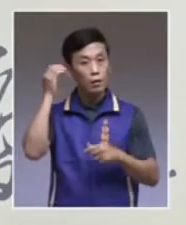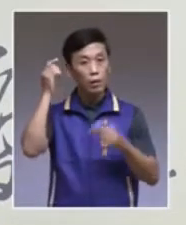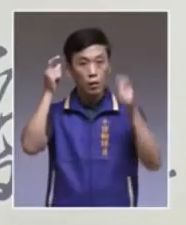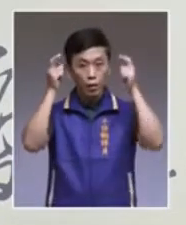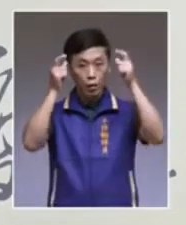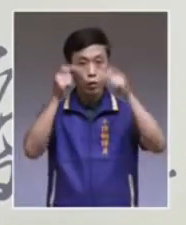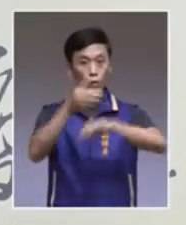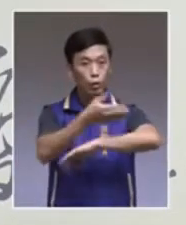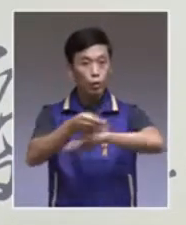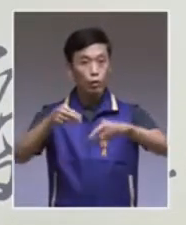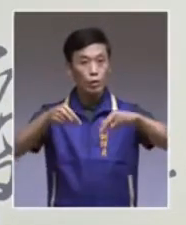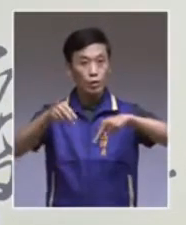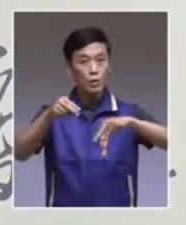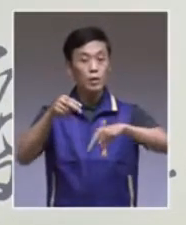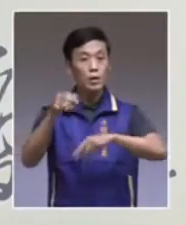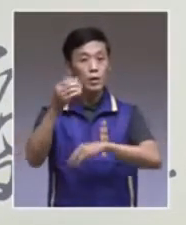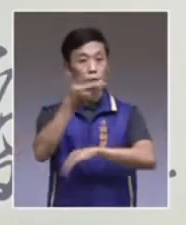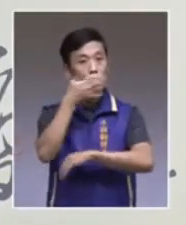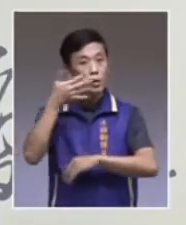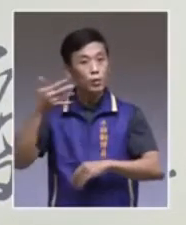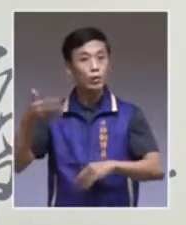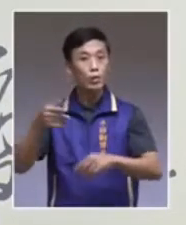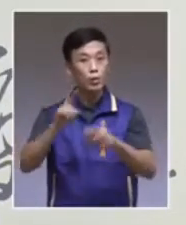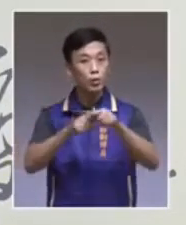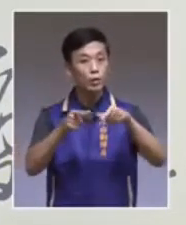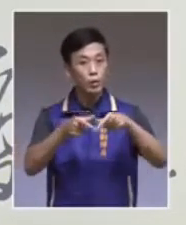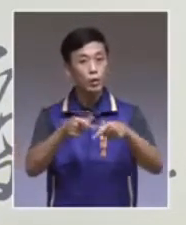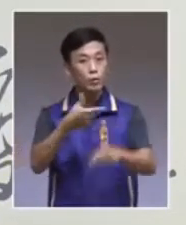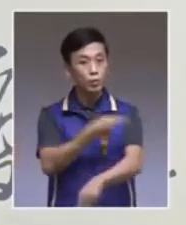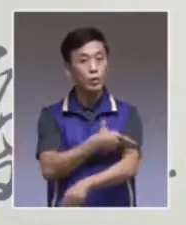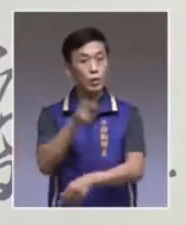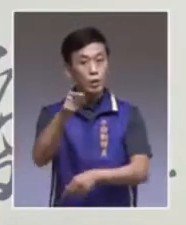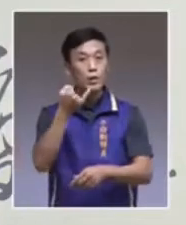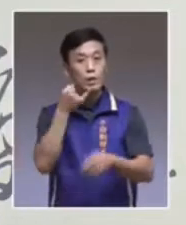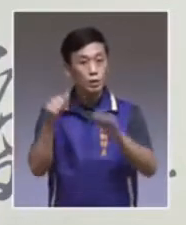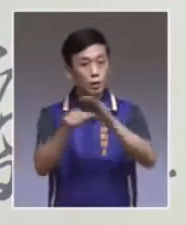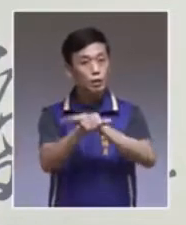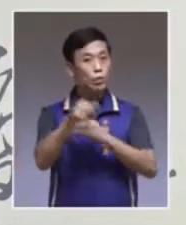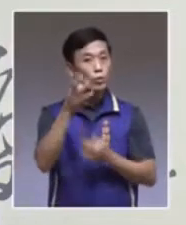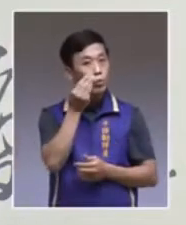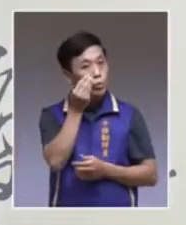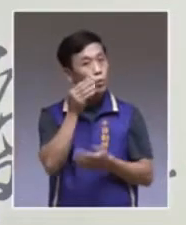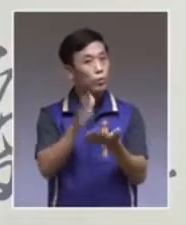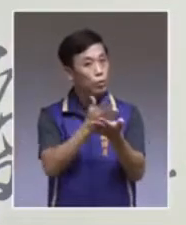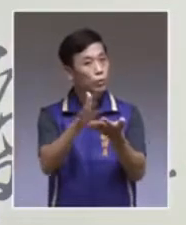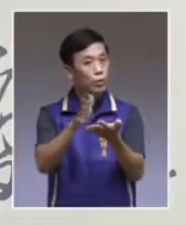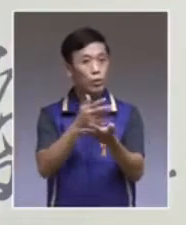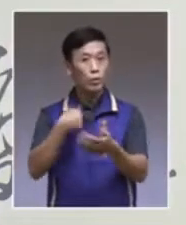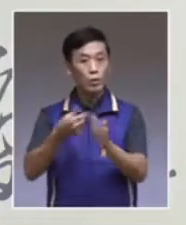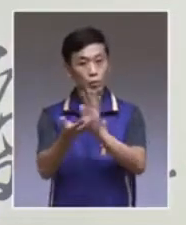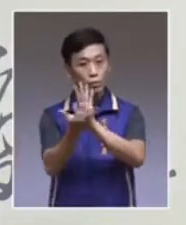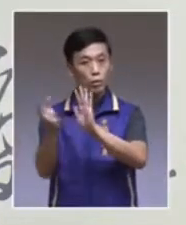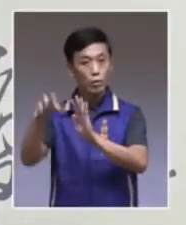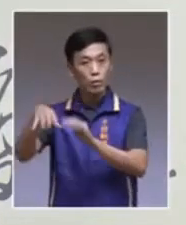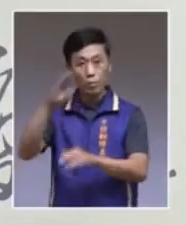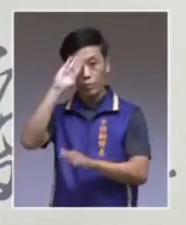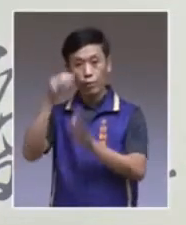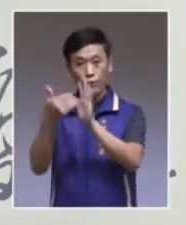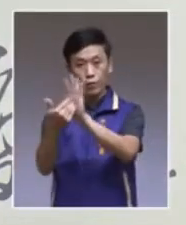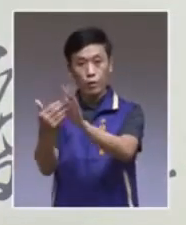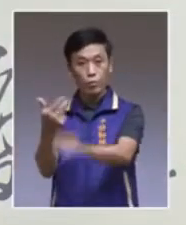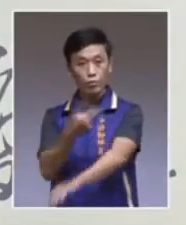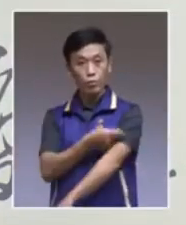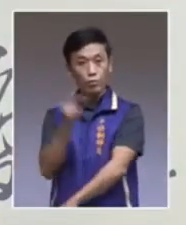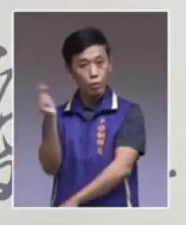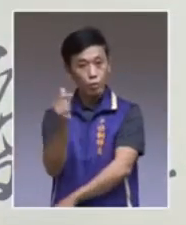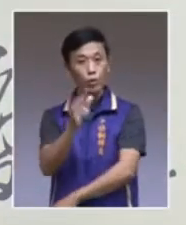们还没有开馆啊，但是你可以进去里面走走，你就选高柳。我们的展览馆也非常快速，好，你只要一进去，